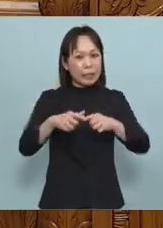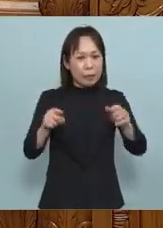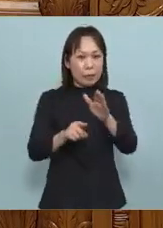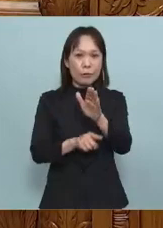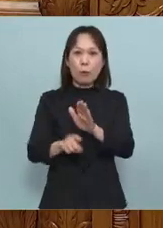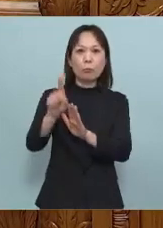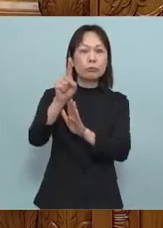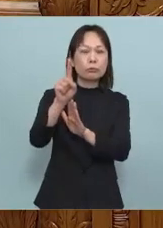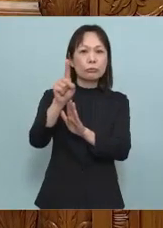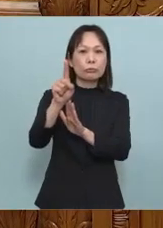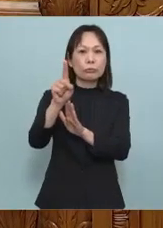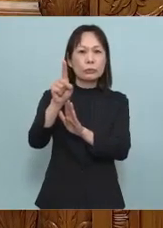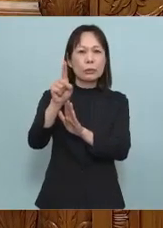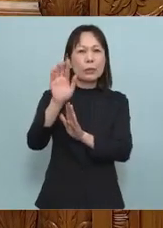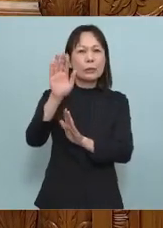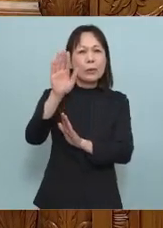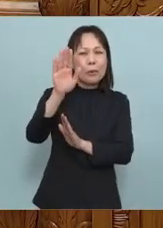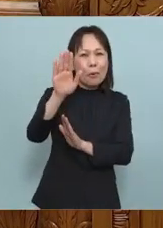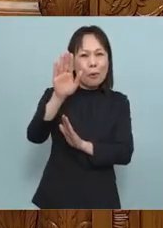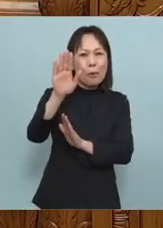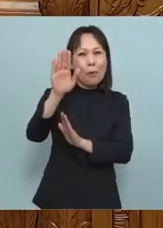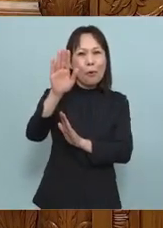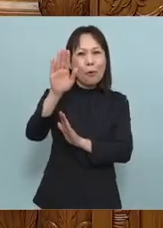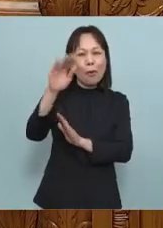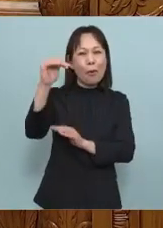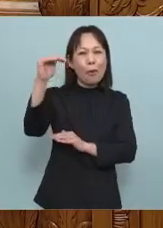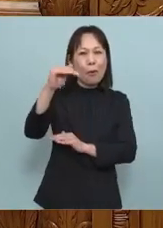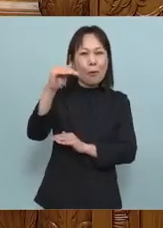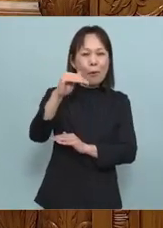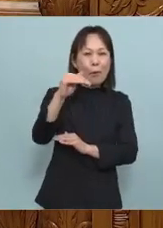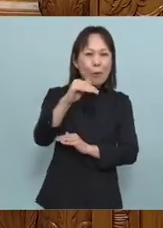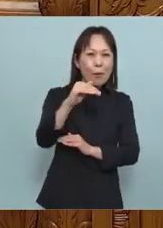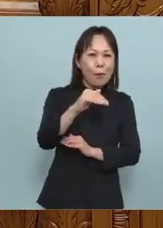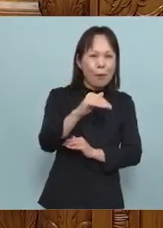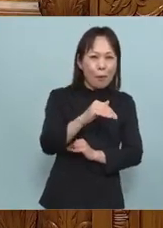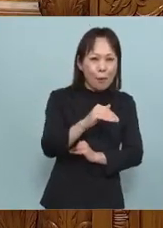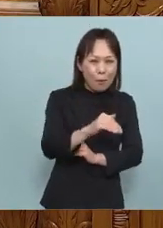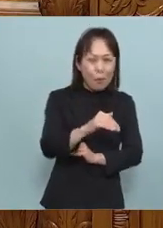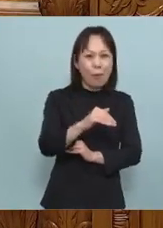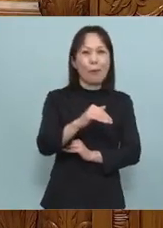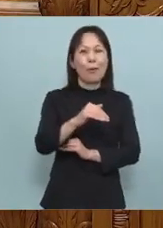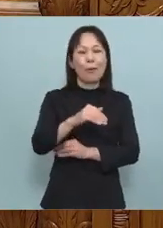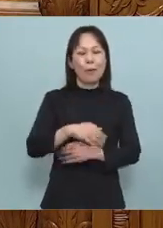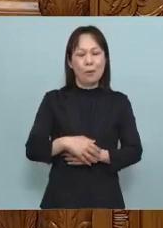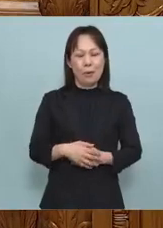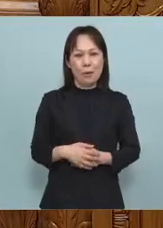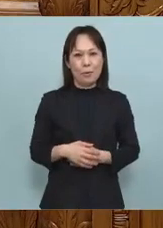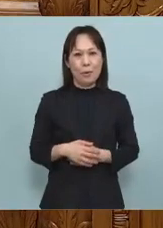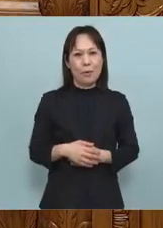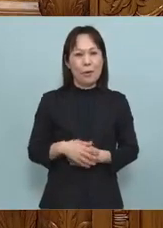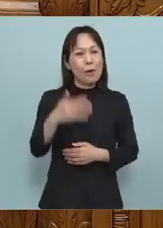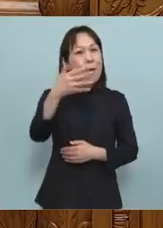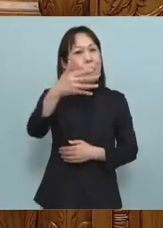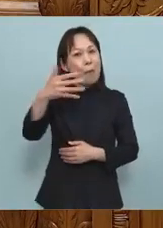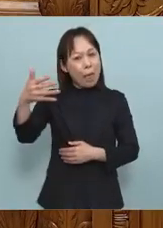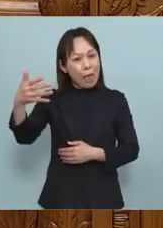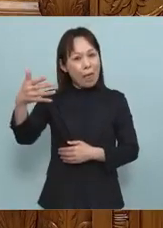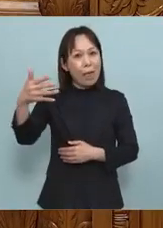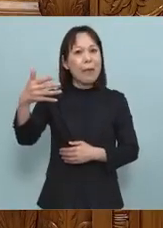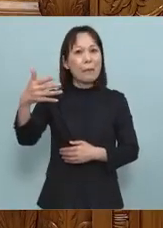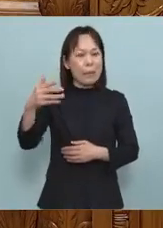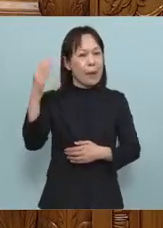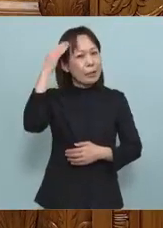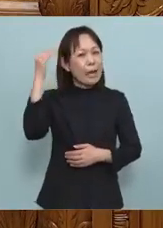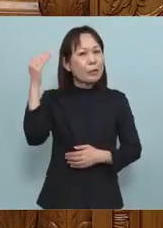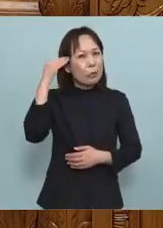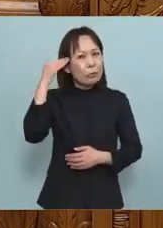金はその後名目でもほとんど上がらず実質賃金で下がっていった。欧米諸国はもとより韓国